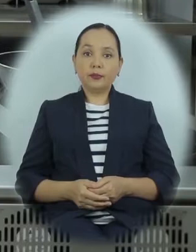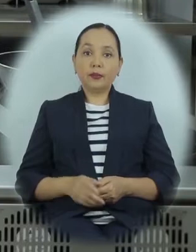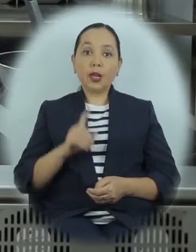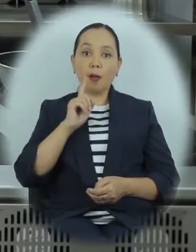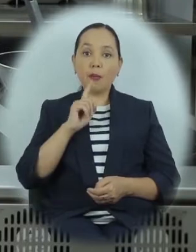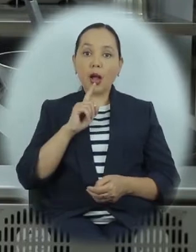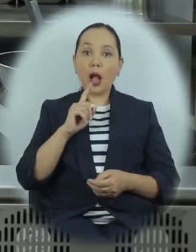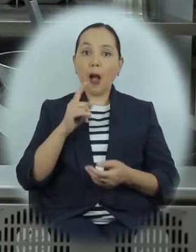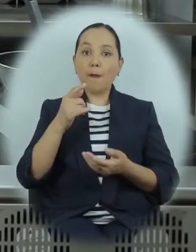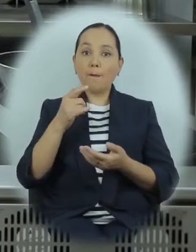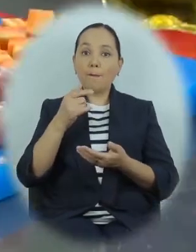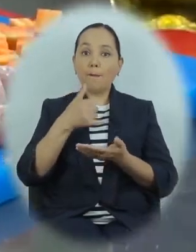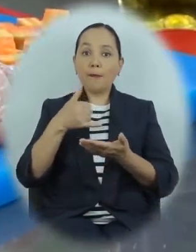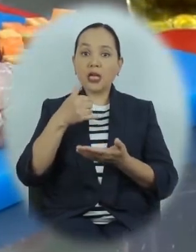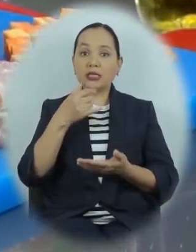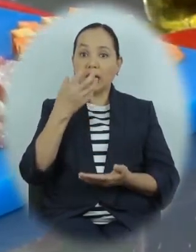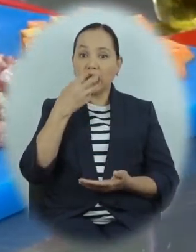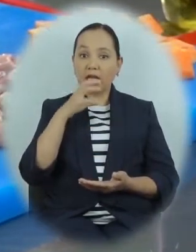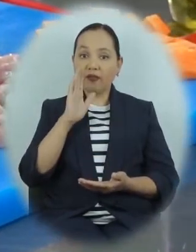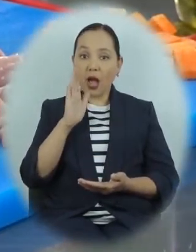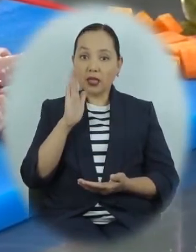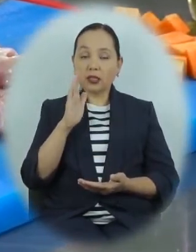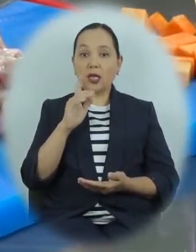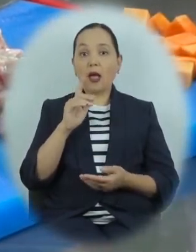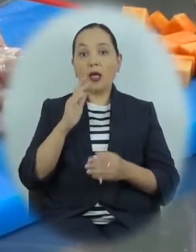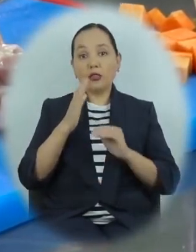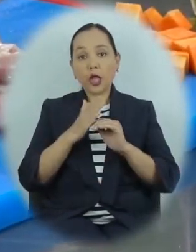Пока масло нагревается, нарежем